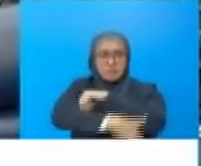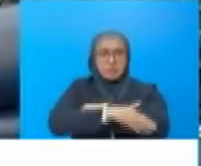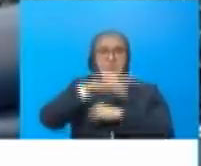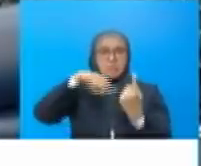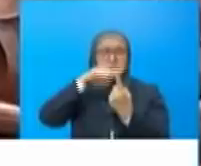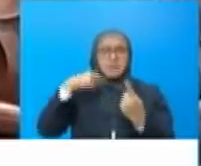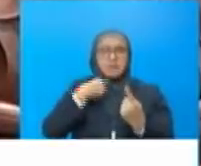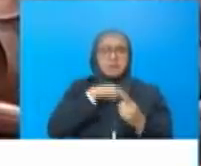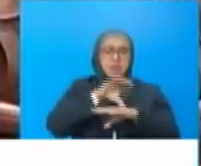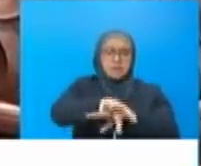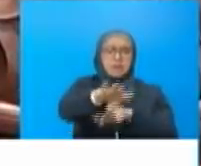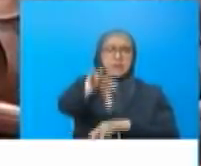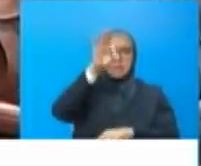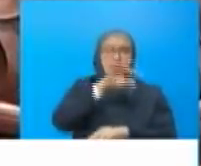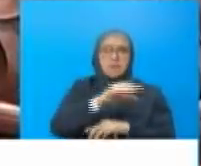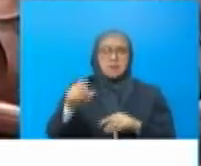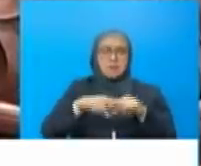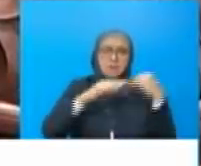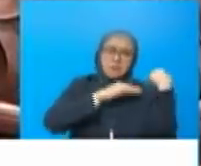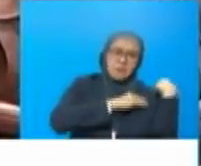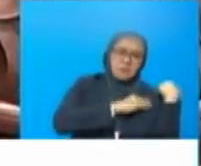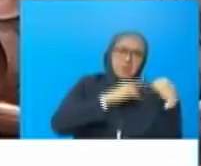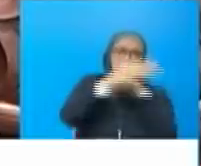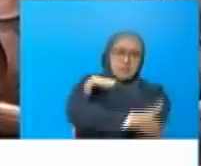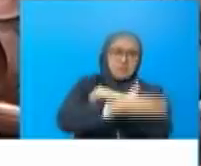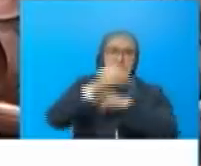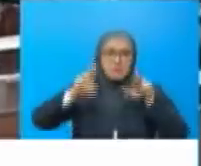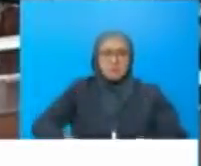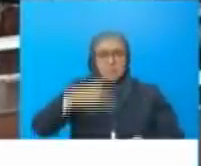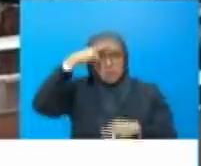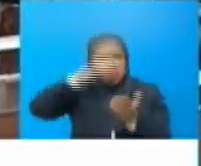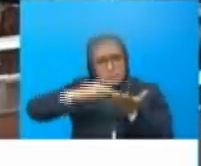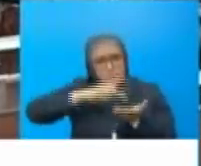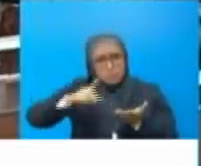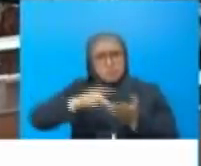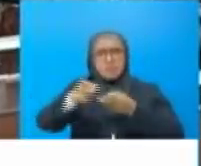kita bagi isyarat yang mana kita rasakan